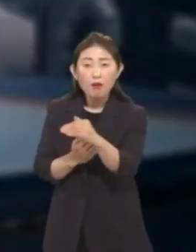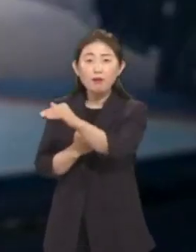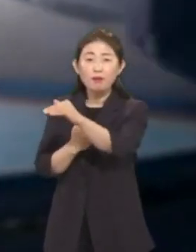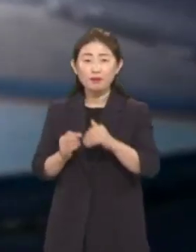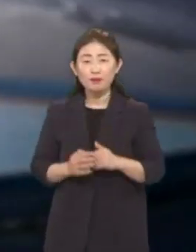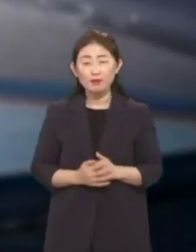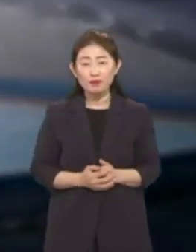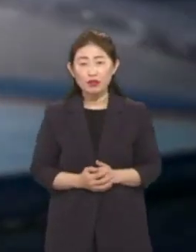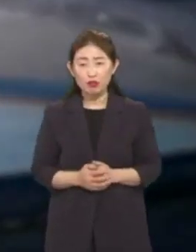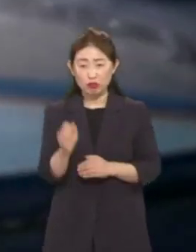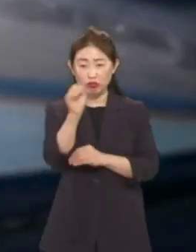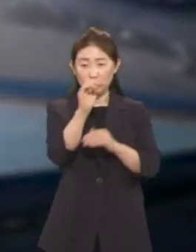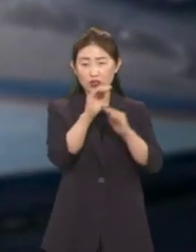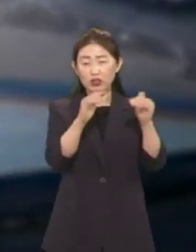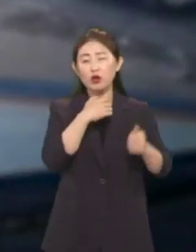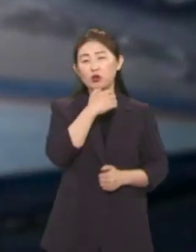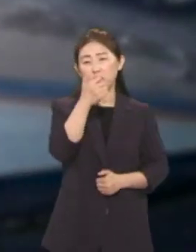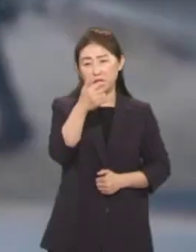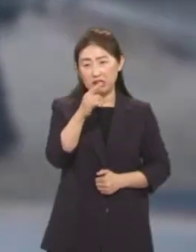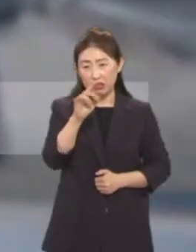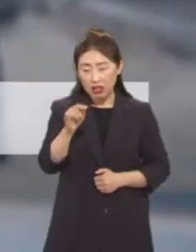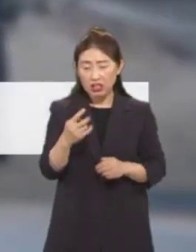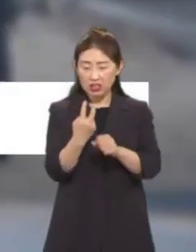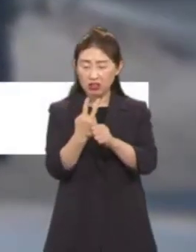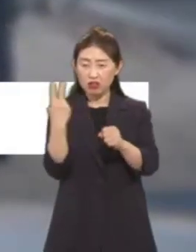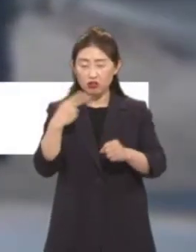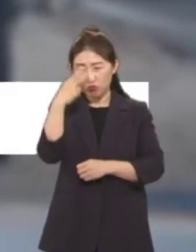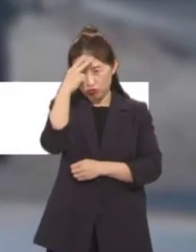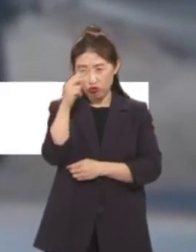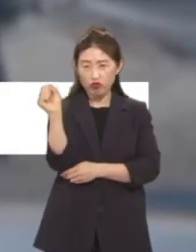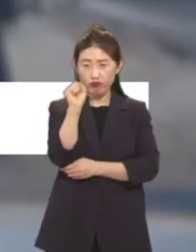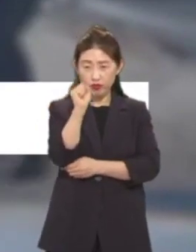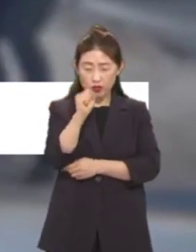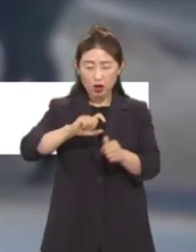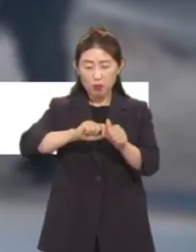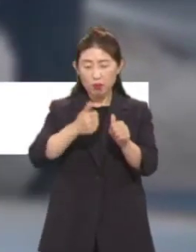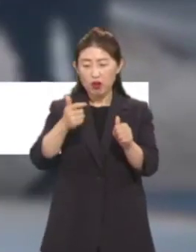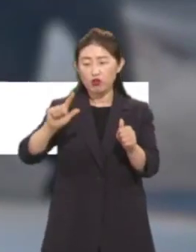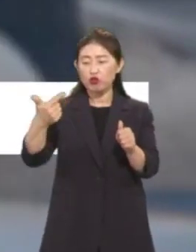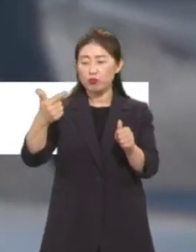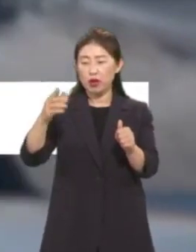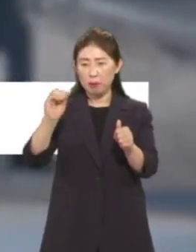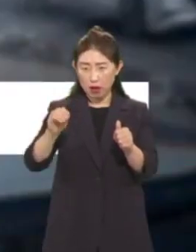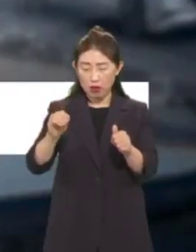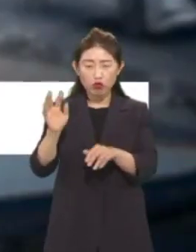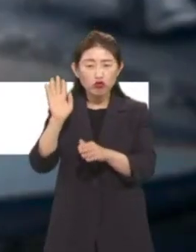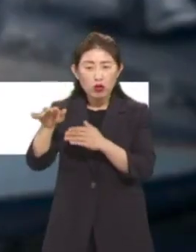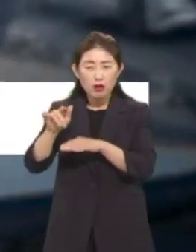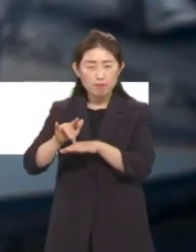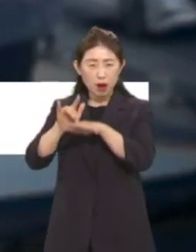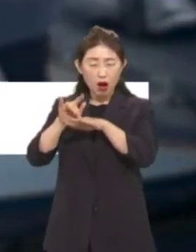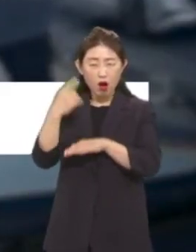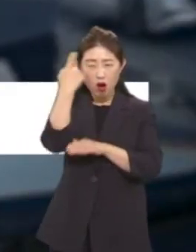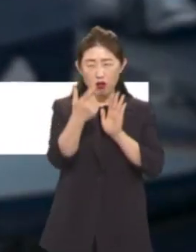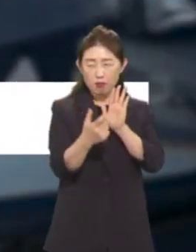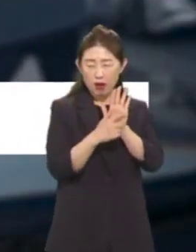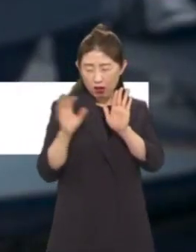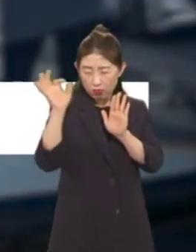피해갑니다. 운전자인 50대 남성은 2년 전 음주운전으로 벌금 600만 원을 선고받곤 잠적해 수배 명단에